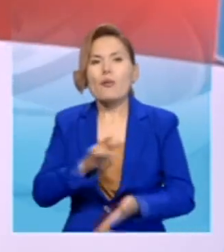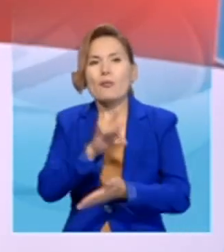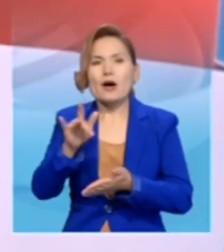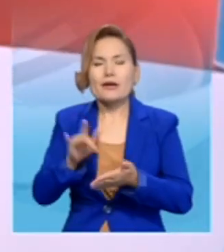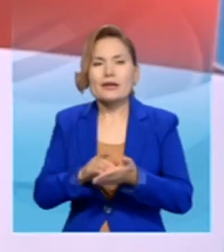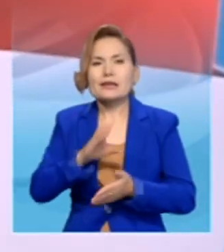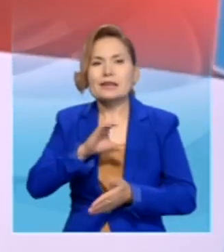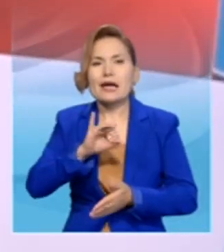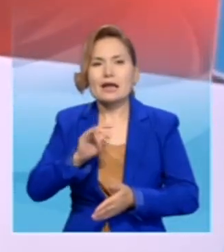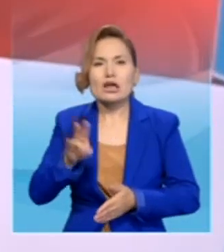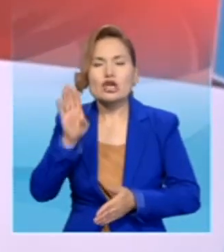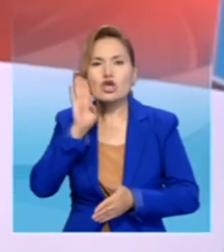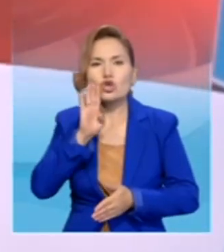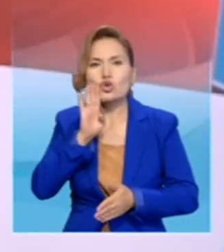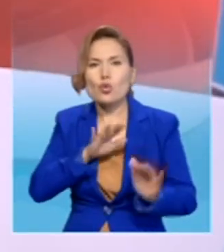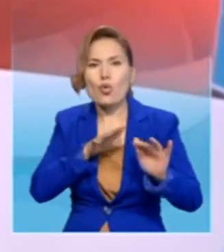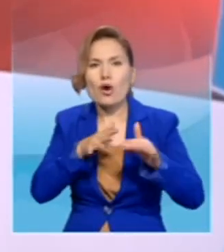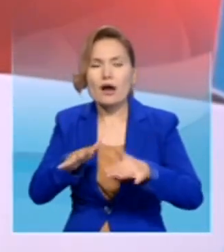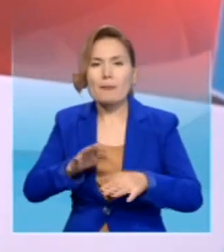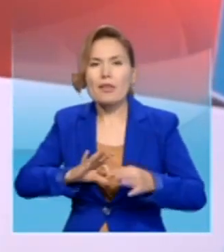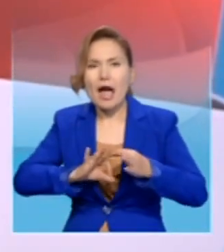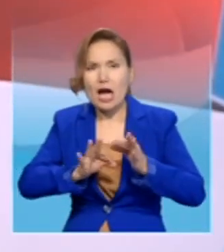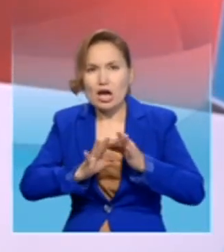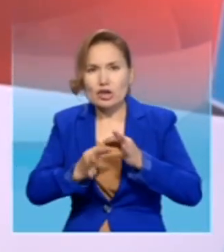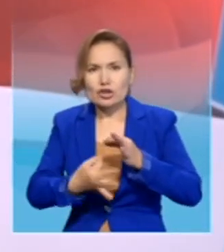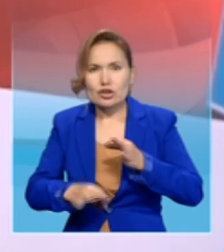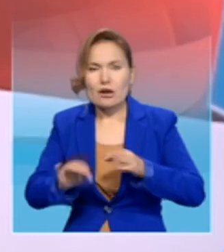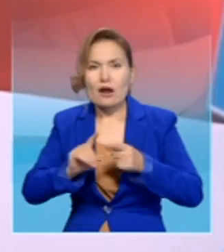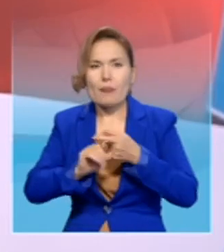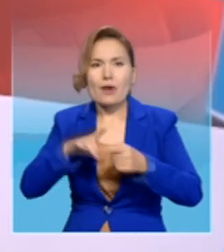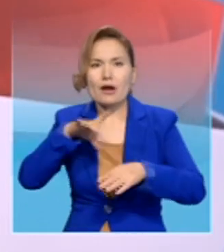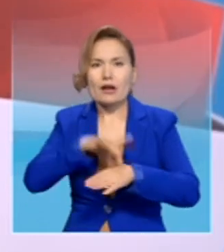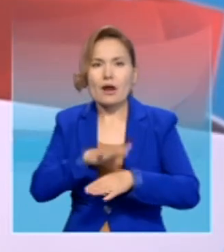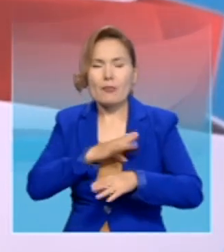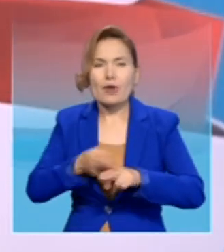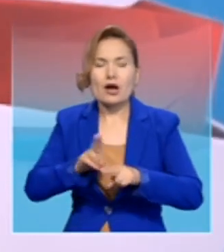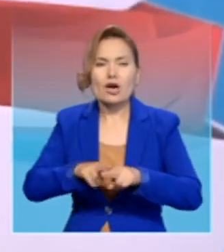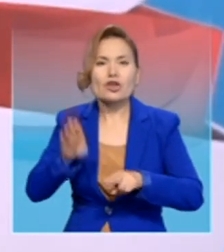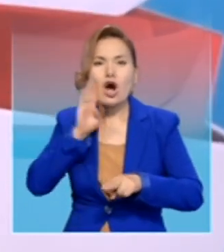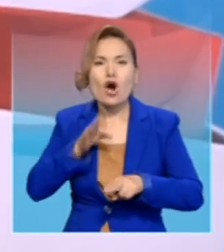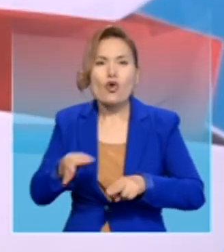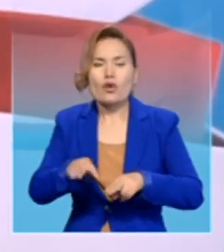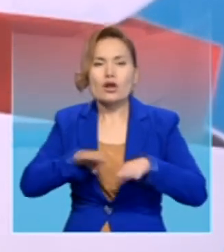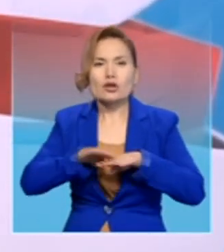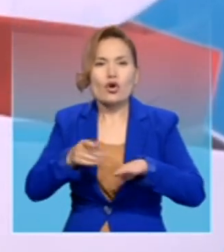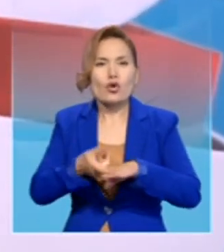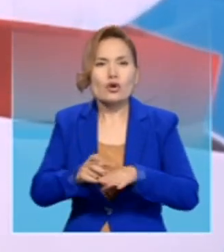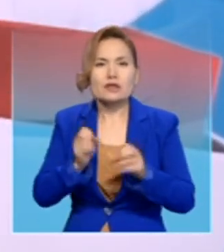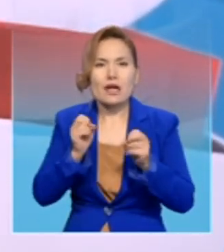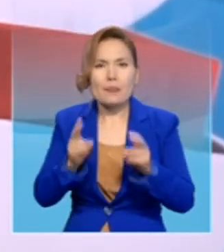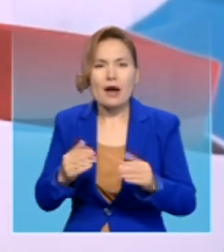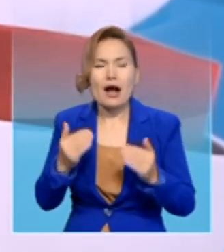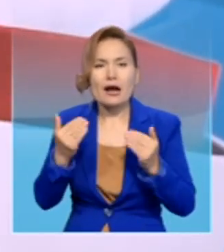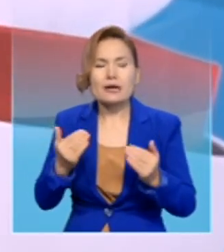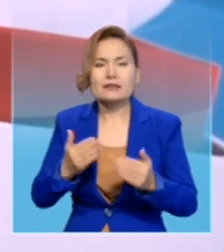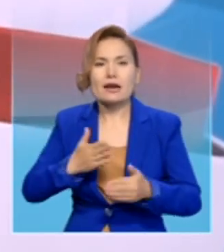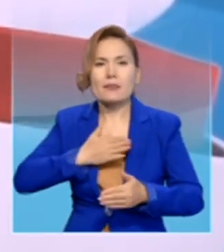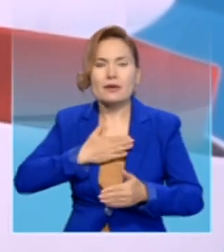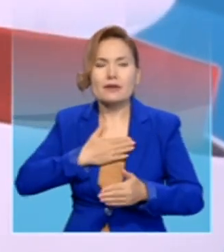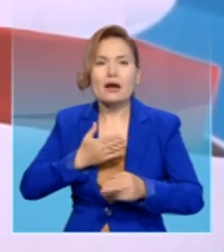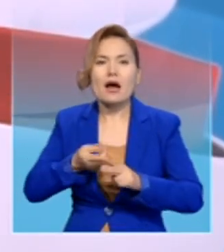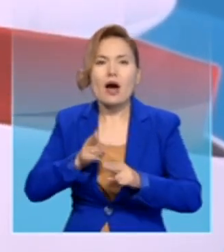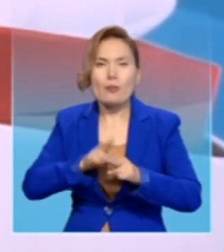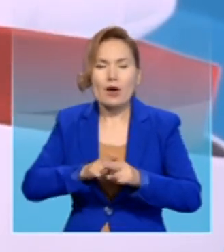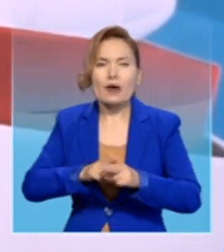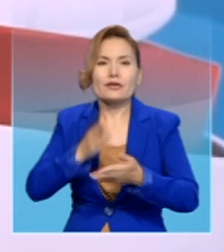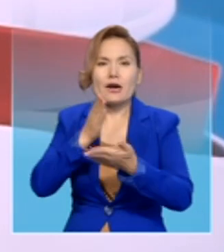Алматыдағы Сайран су қоймасынан ішек таяқшалар анықталды. Мамандар енді көлге түсу өте қауіпті екенін айтады. Қазір бізбен мегаполистен